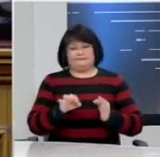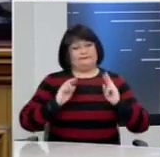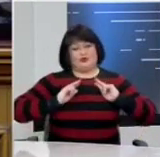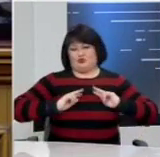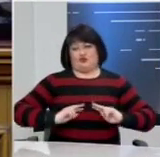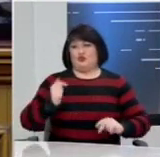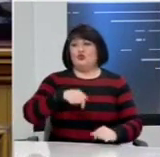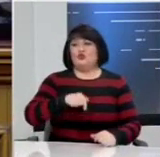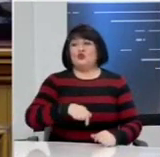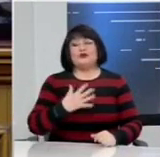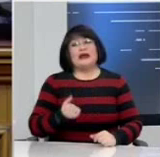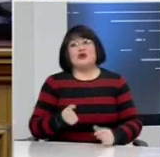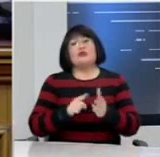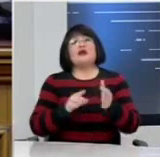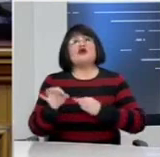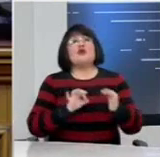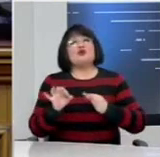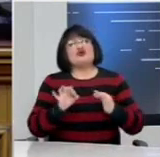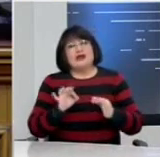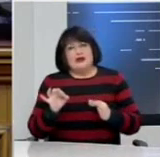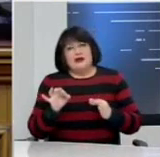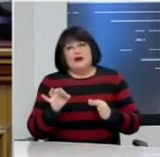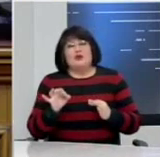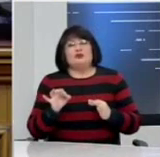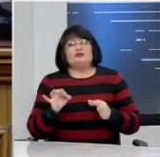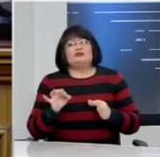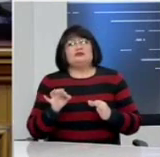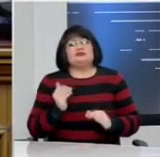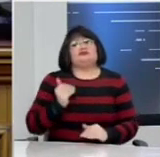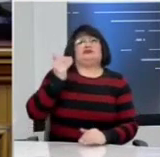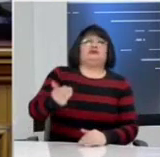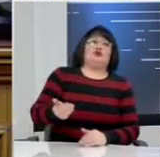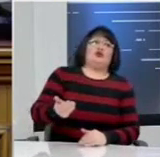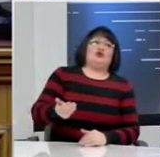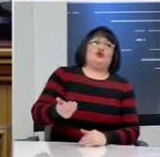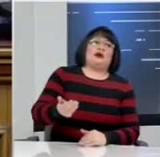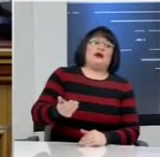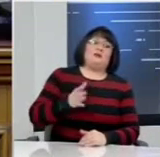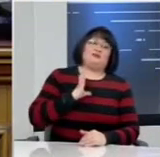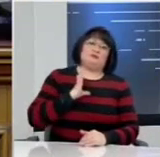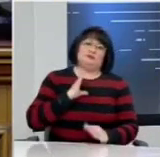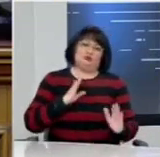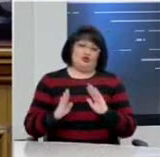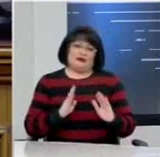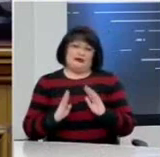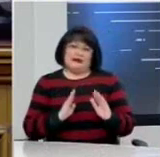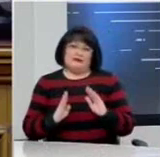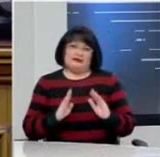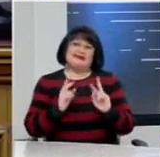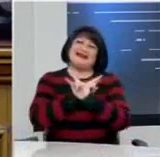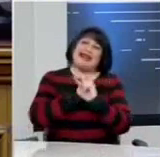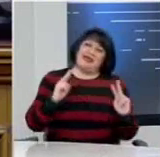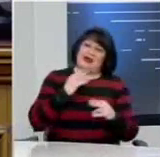εδώ ένα νομοσχέδιο το οποίο πάει ένα βήμα μπροστά, διασφαλίζοντας το αδιάβλητο